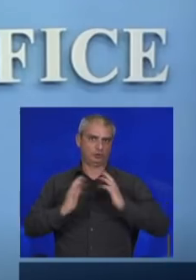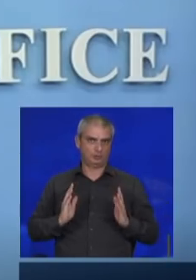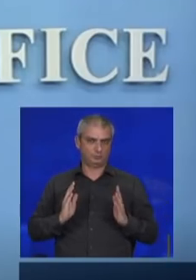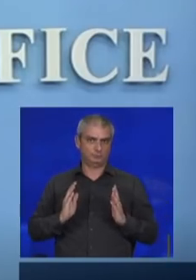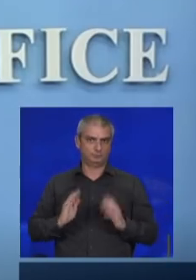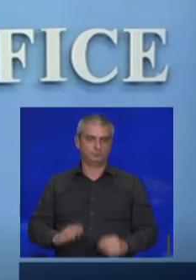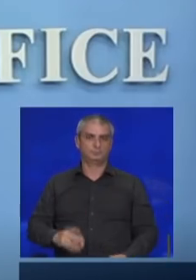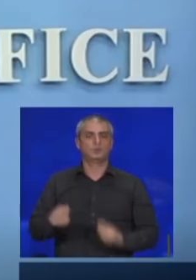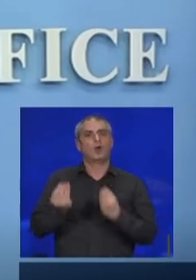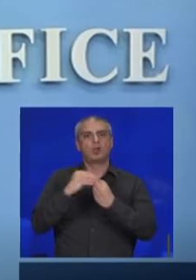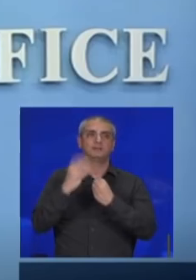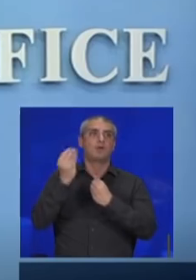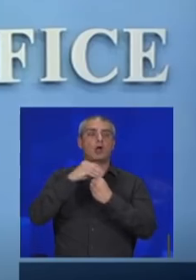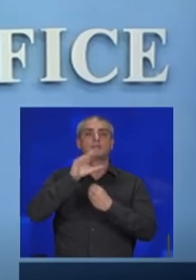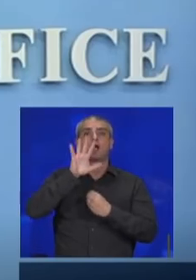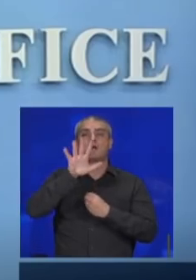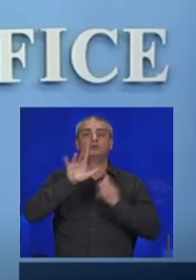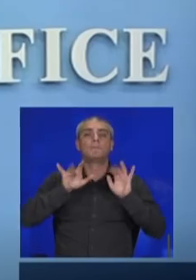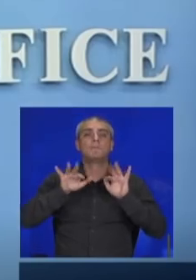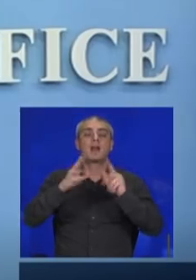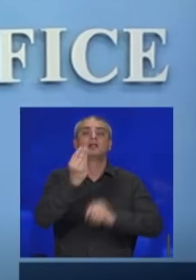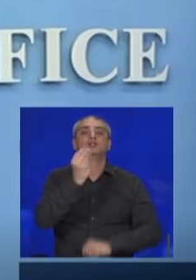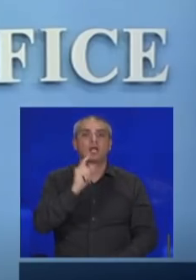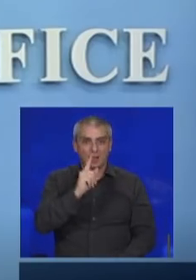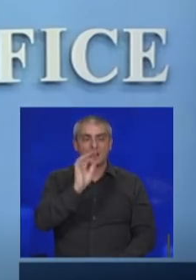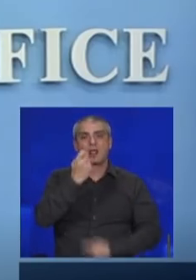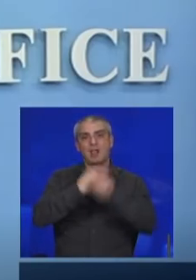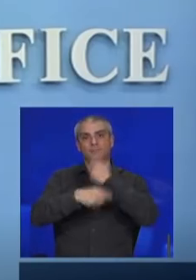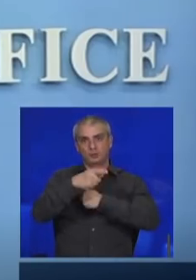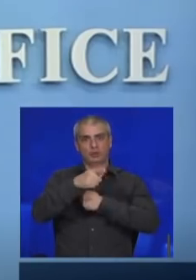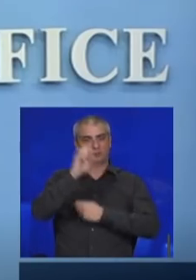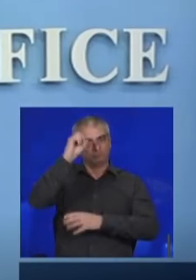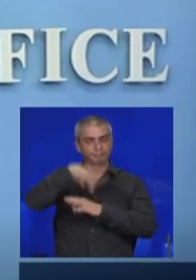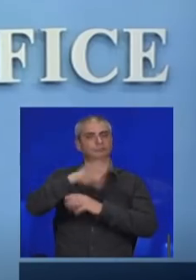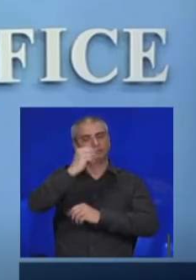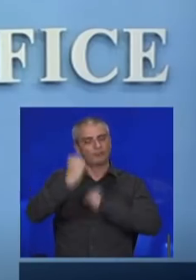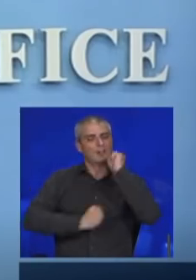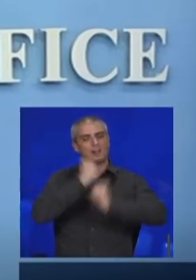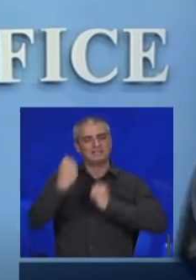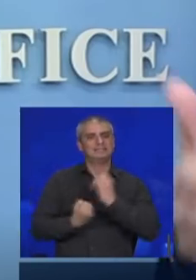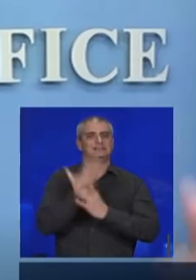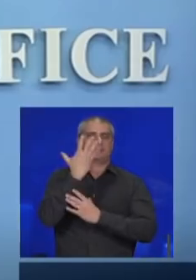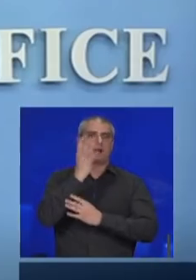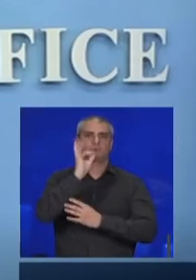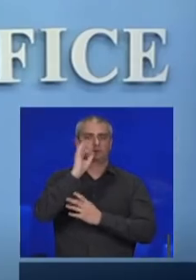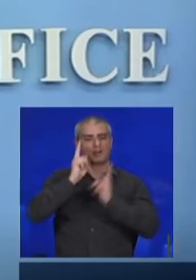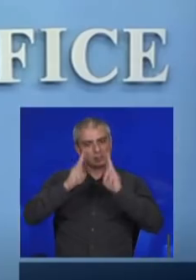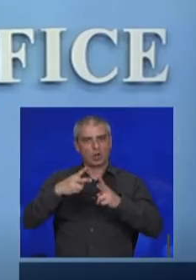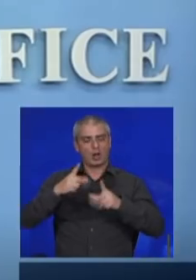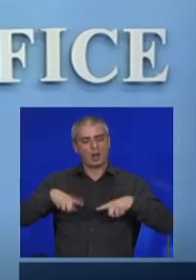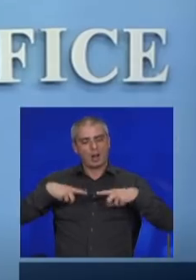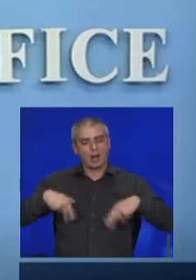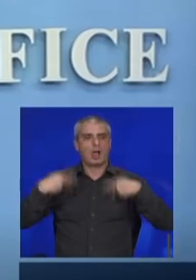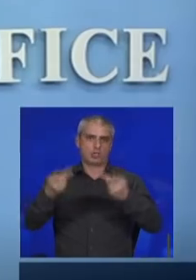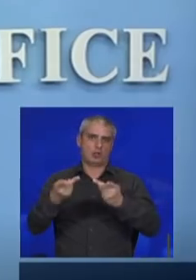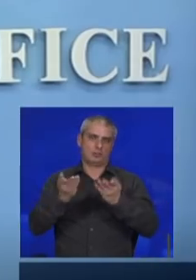עוד 5 מיליארד שקלים למשק כדי להניע מנועי צמיחה, כדי שיכלו להחיות אותו ולסייע